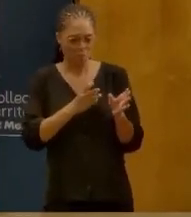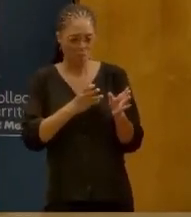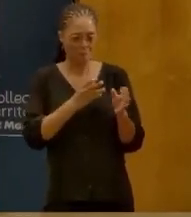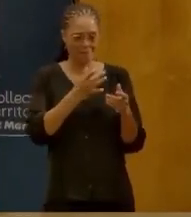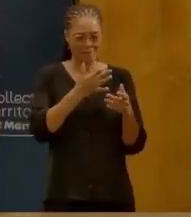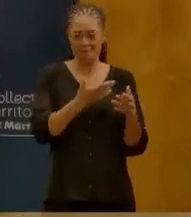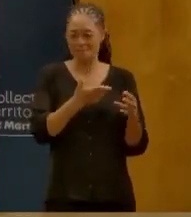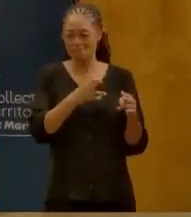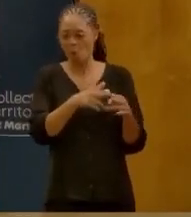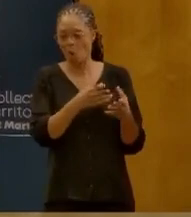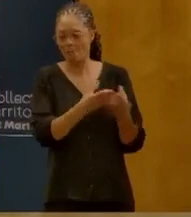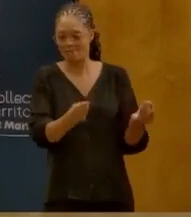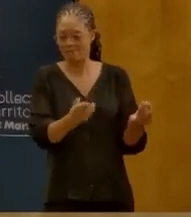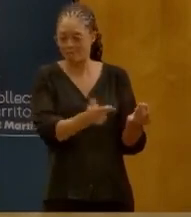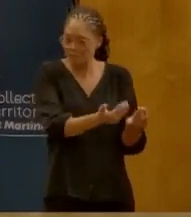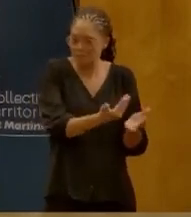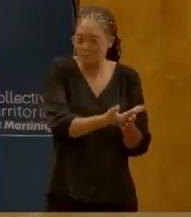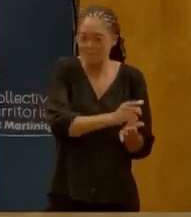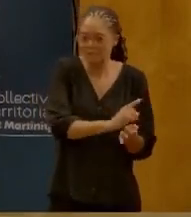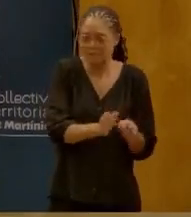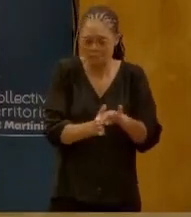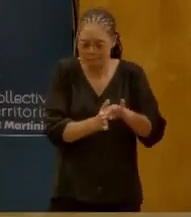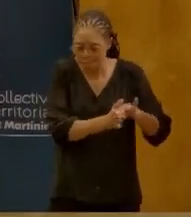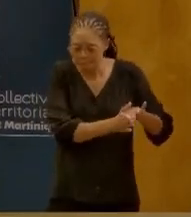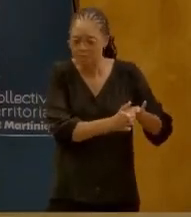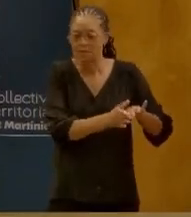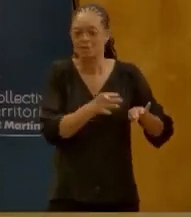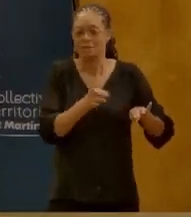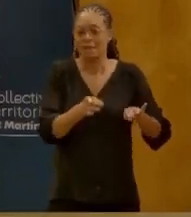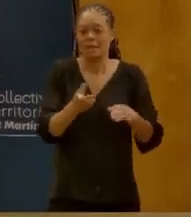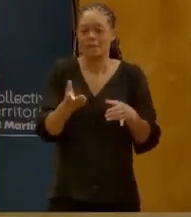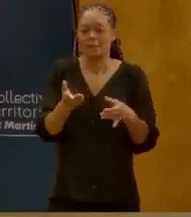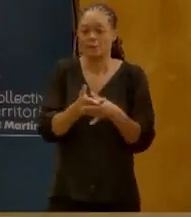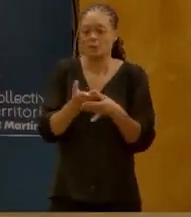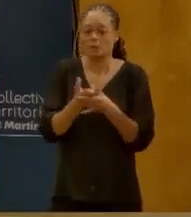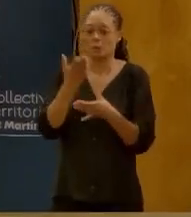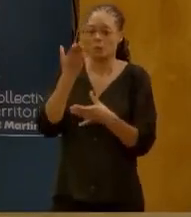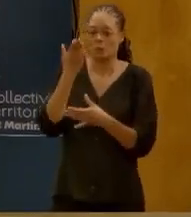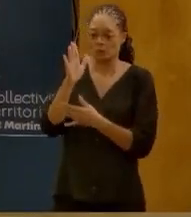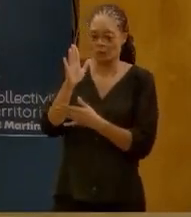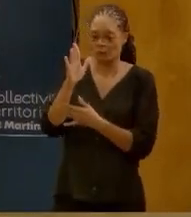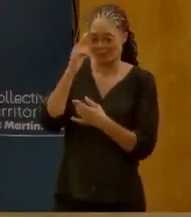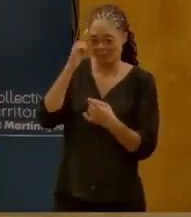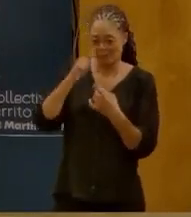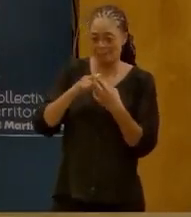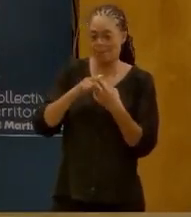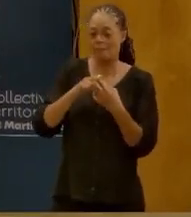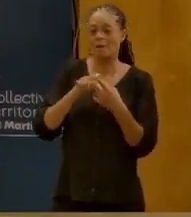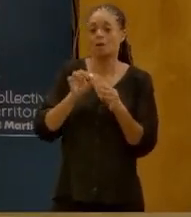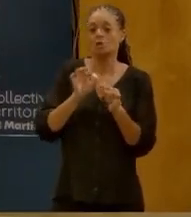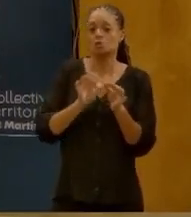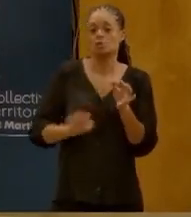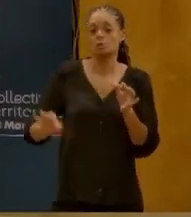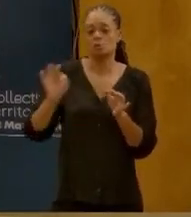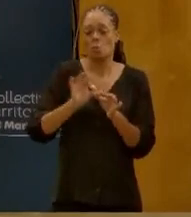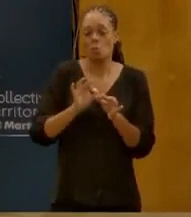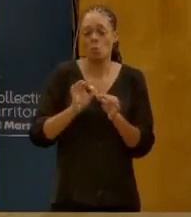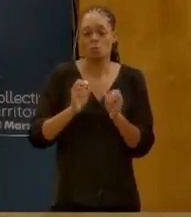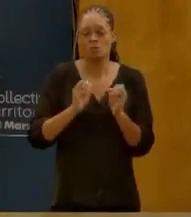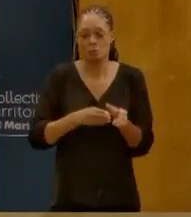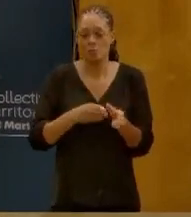vrai. Ce n'est pas ce dossier-là qui prend en compte le Tour cycliste de la Martinique.